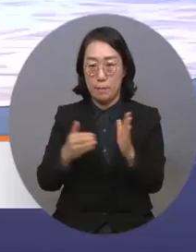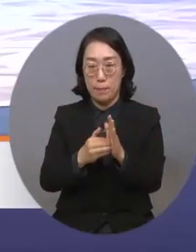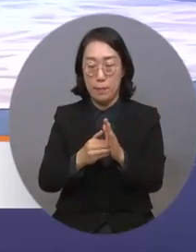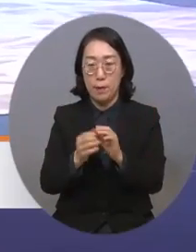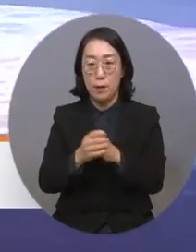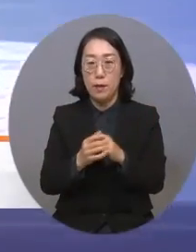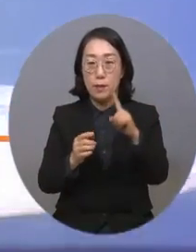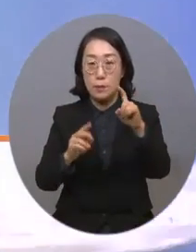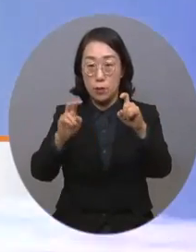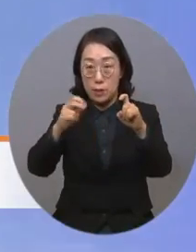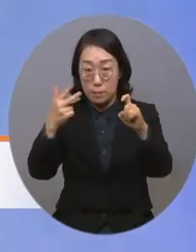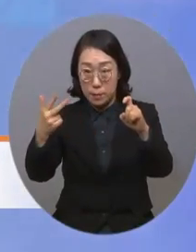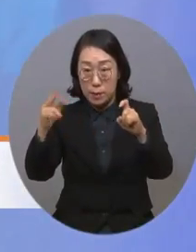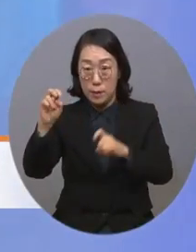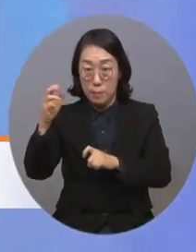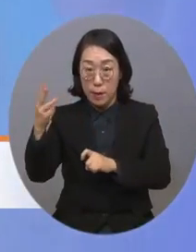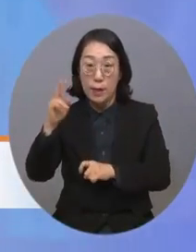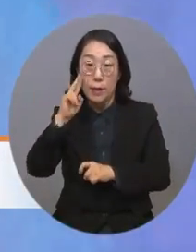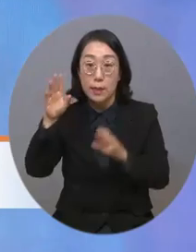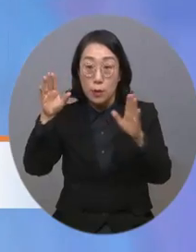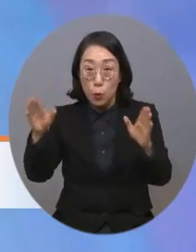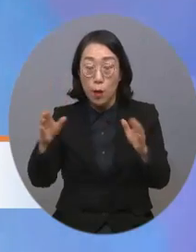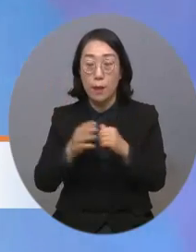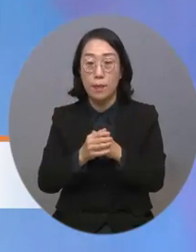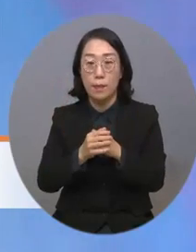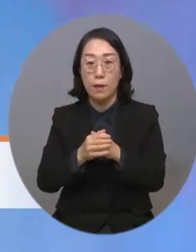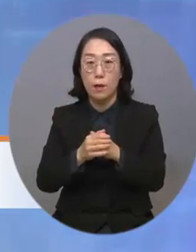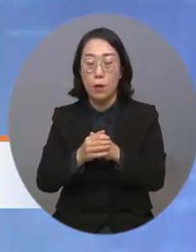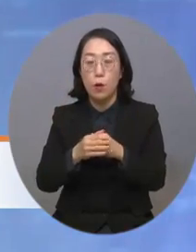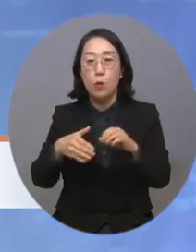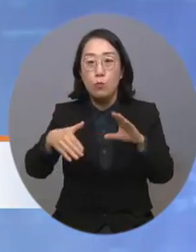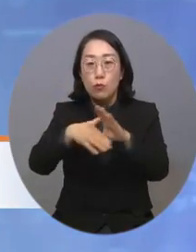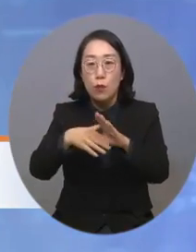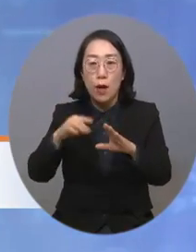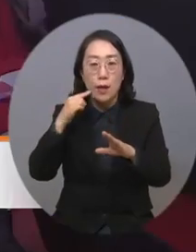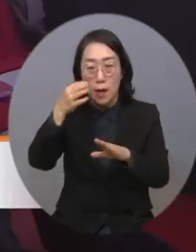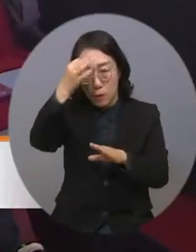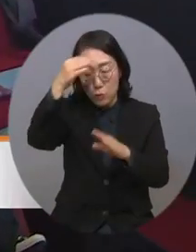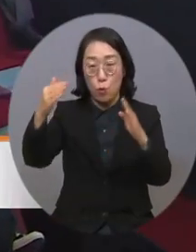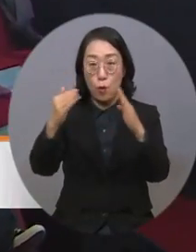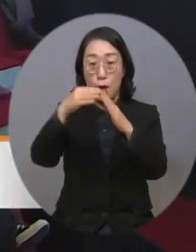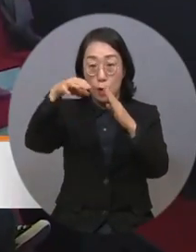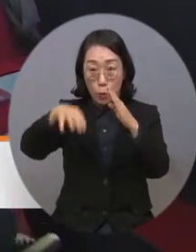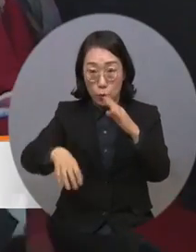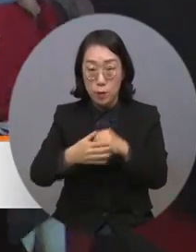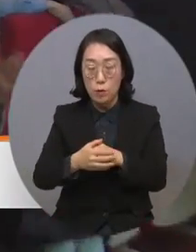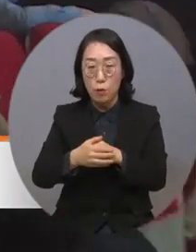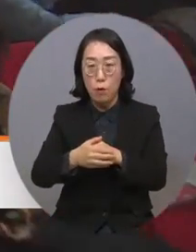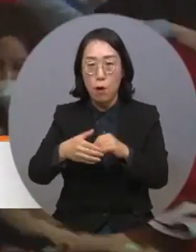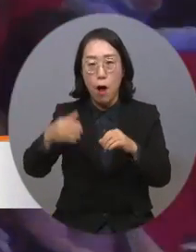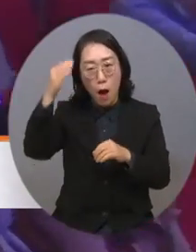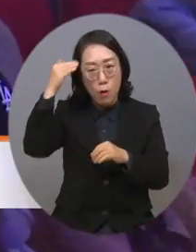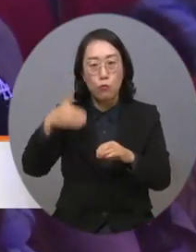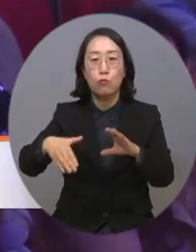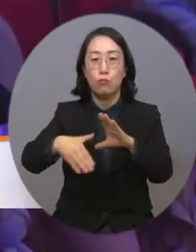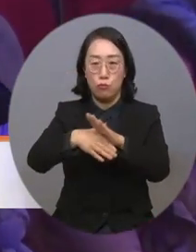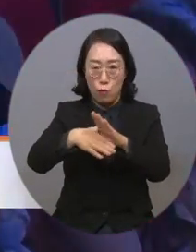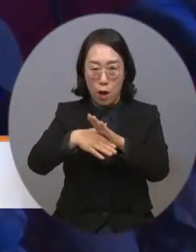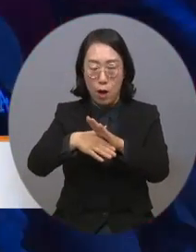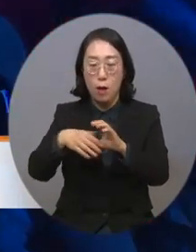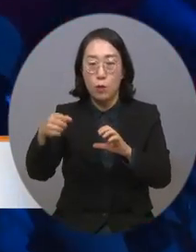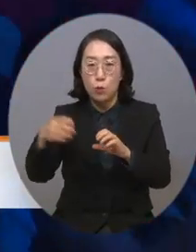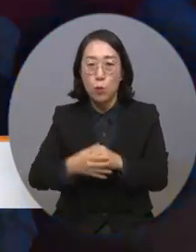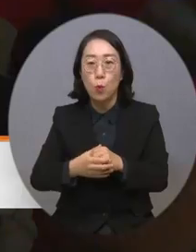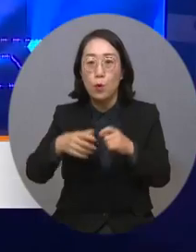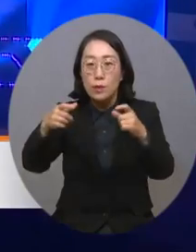11월 27일부터 28일 가평 문화예술회관에서 열린 행사는 한류 문화 콘텐츠로 지역 관광과